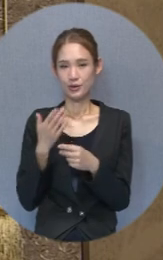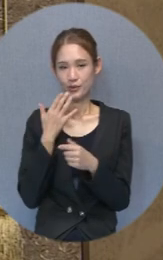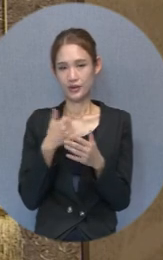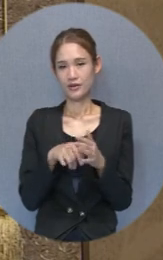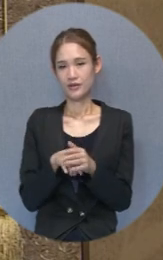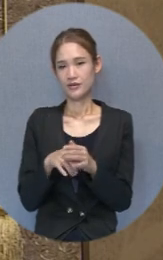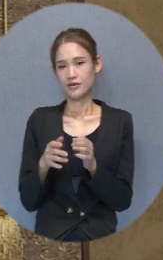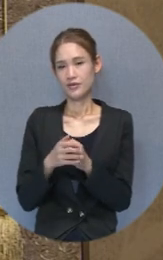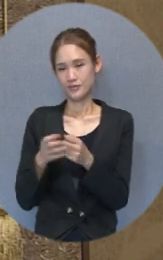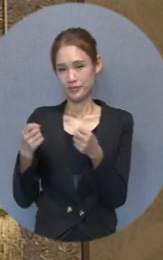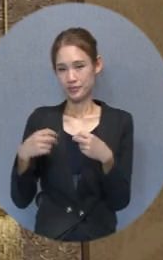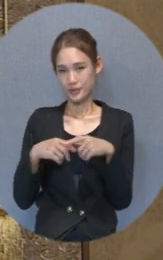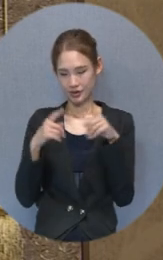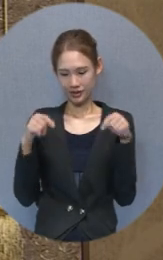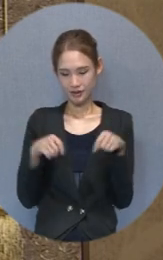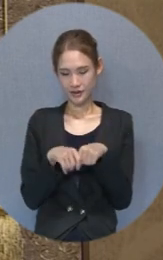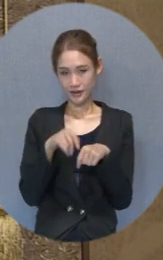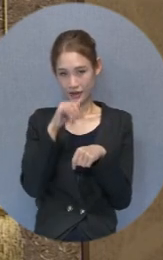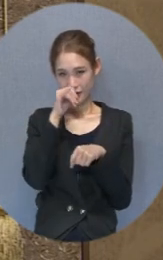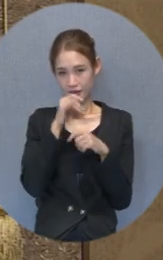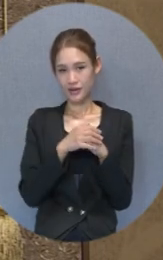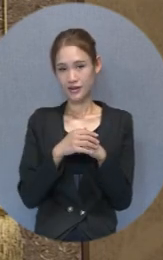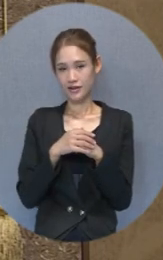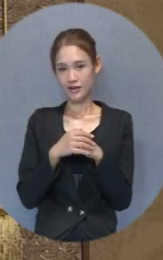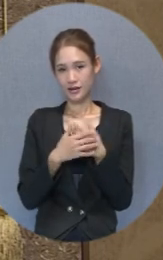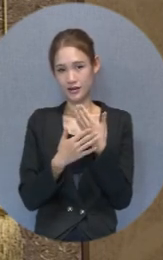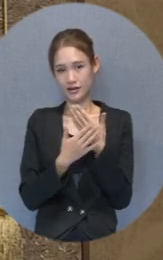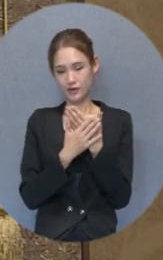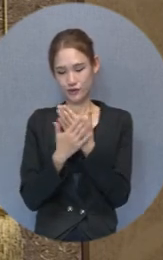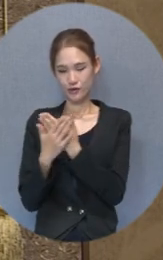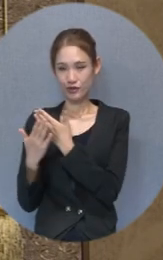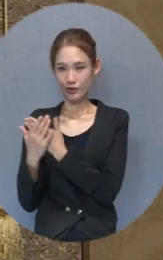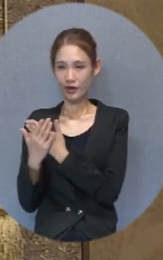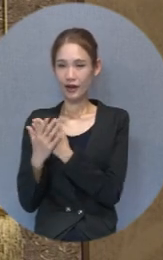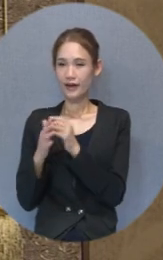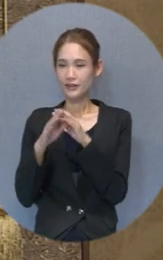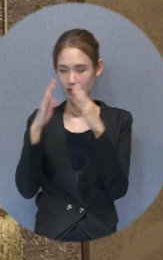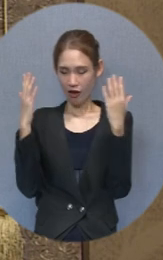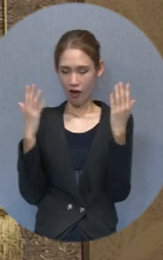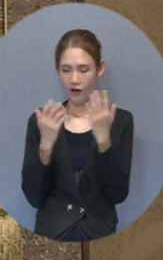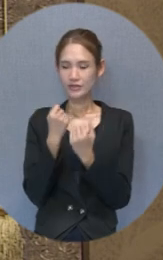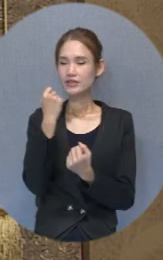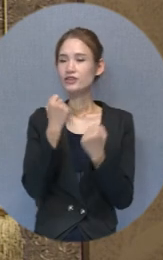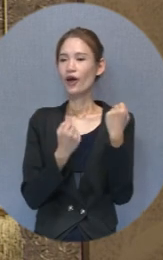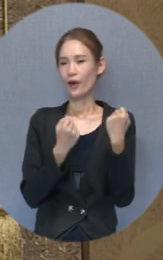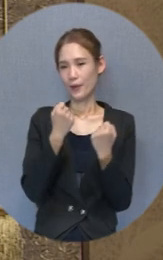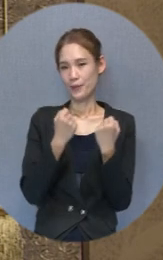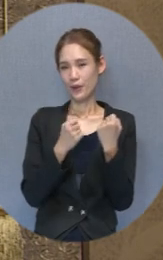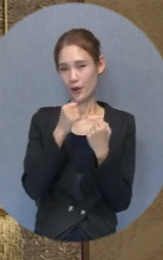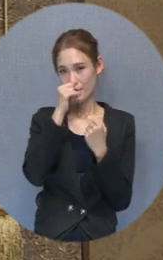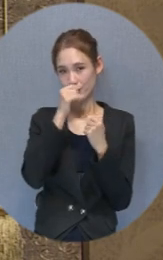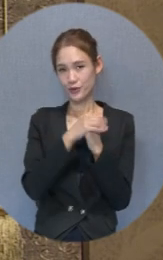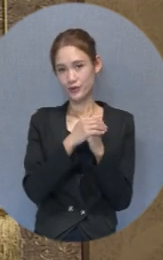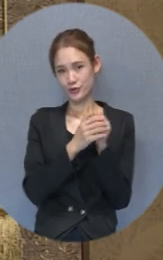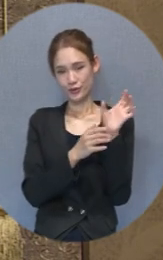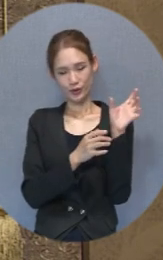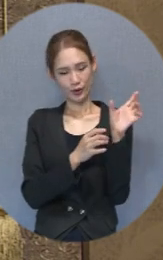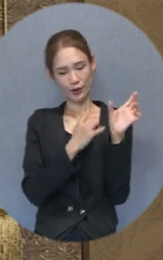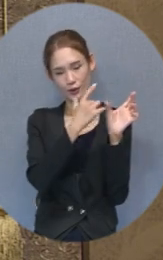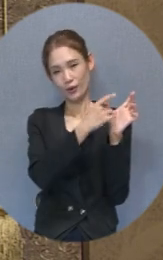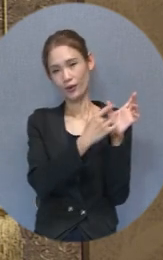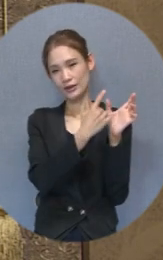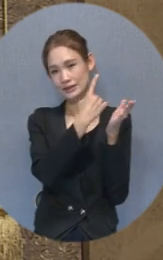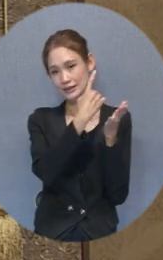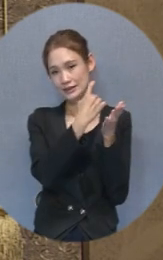안내가 있고요. 네. 뒤에 이제 전체적으로 만들기 설명이 있어요. 그리고 여기에 QR코드 찍으면은 이 과정들에